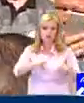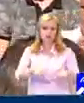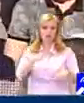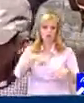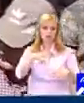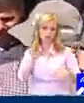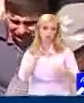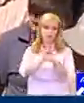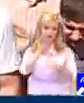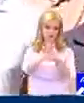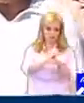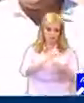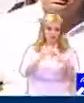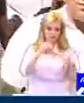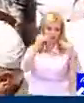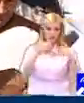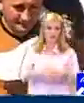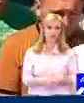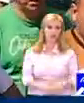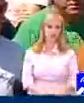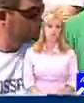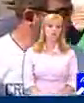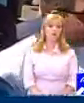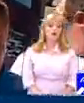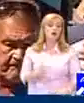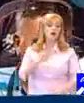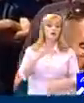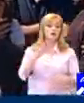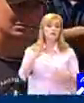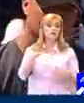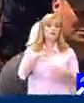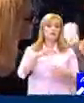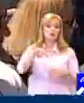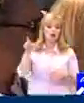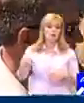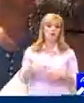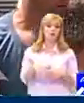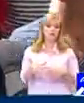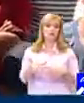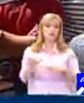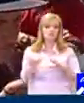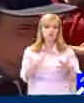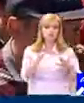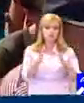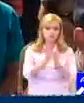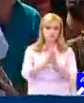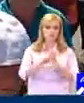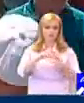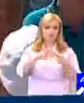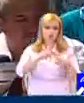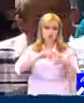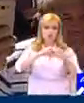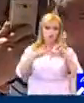transparență în stabilirea prețurilor plafon la benzină și motorină. În urma presiunii societății civile și după ce această problemă a intrat și